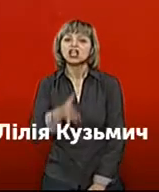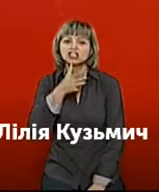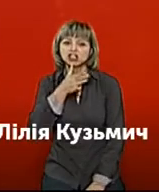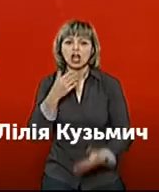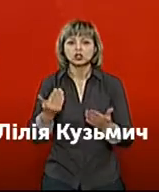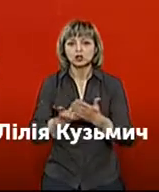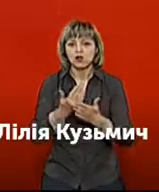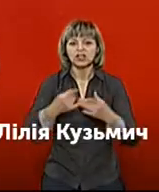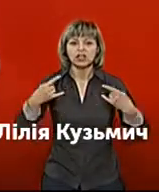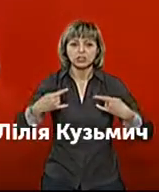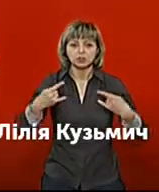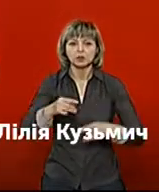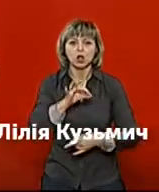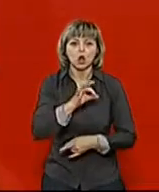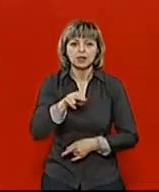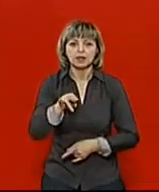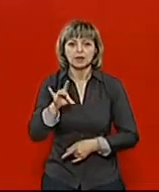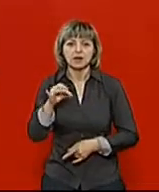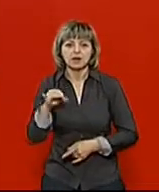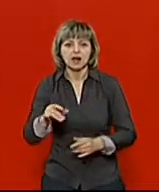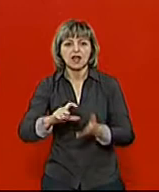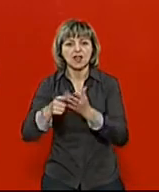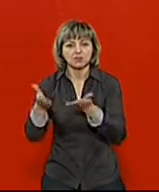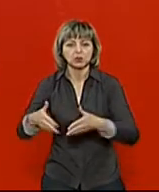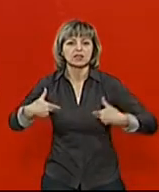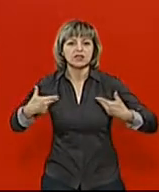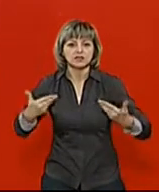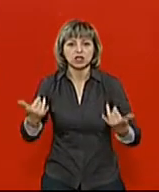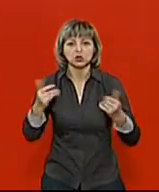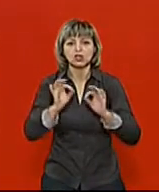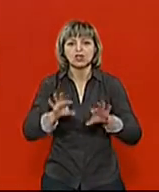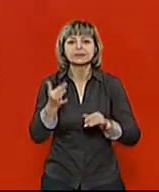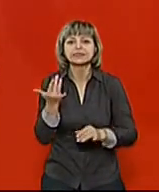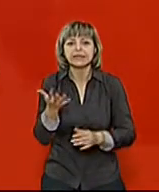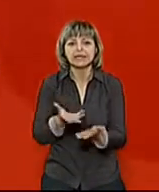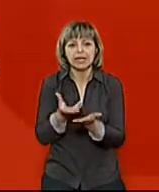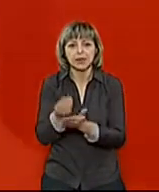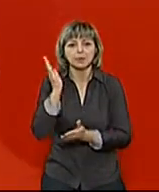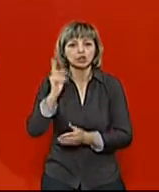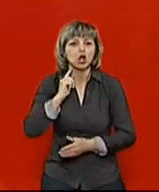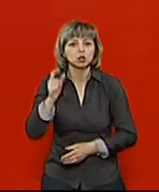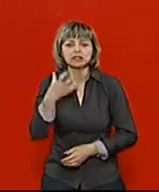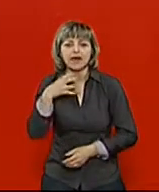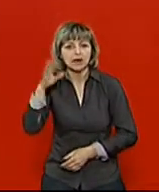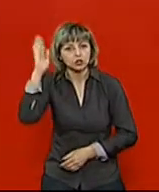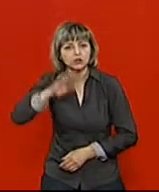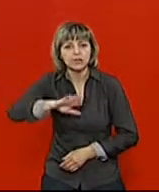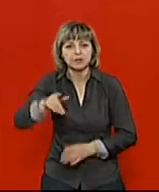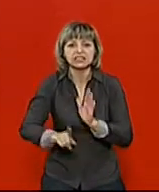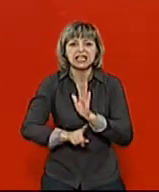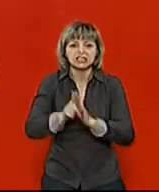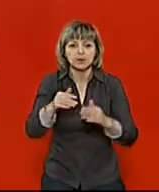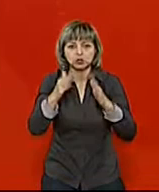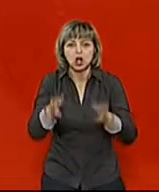Час новин на Суспільному. Олена Парай у студії. Мої вітання. І сьогодні у випуску. Скільки платитимуть лучани за гарячу воду після